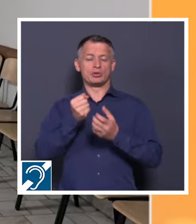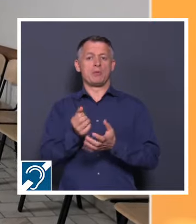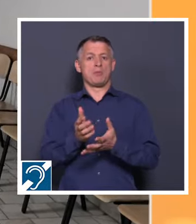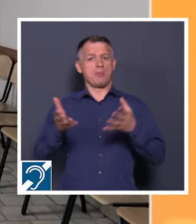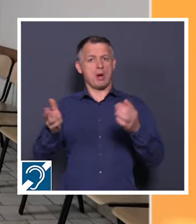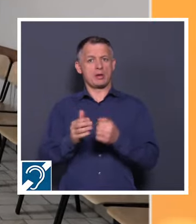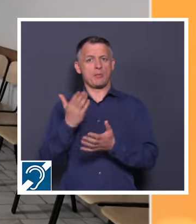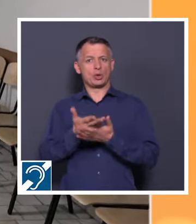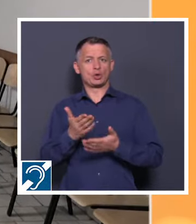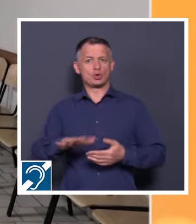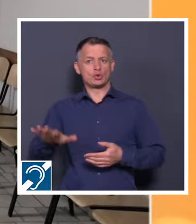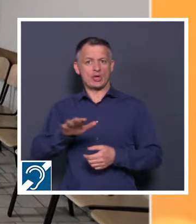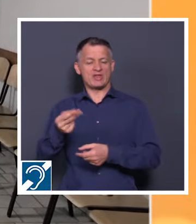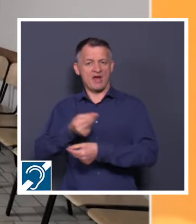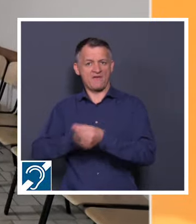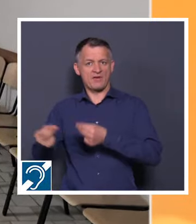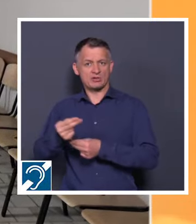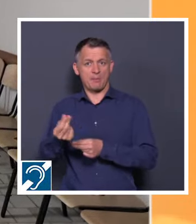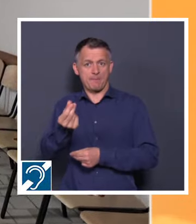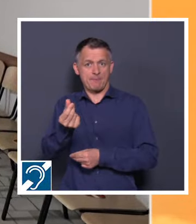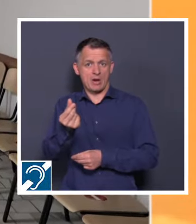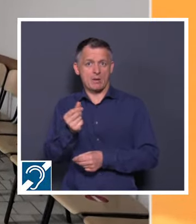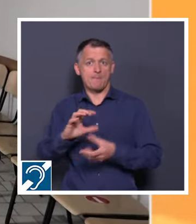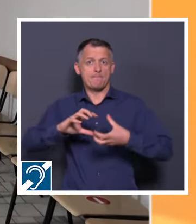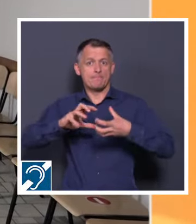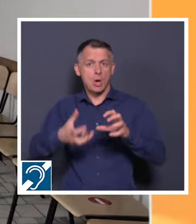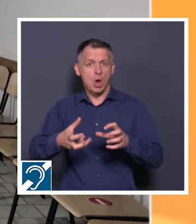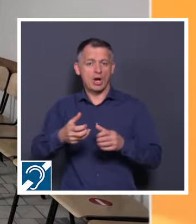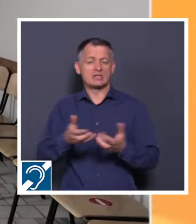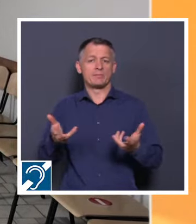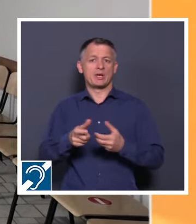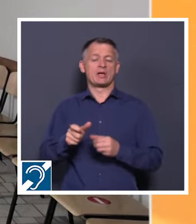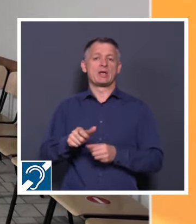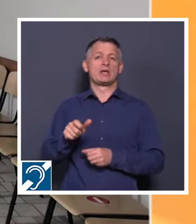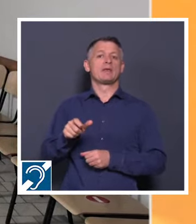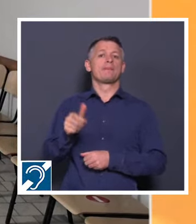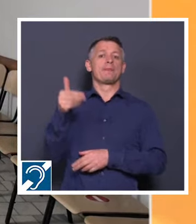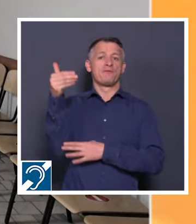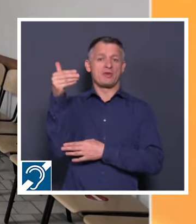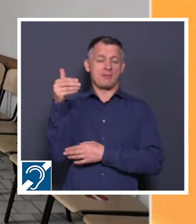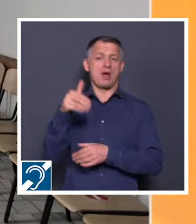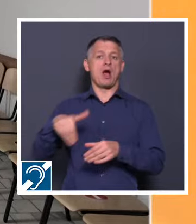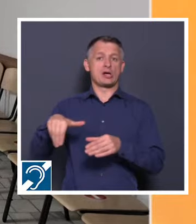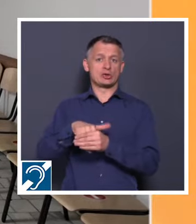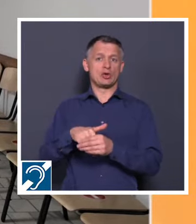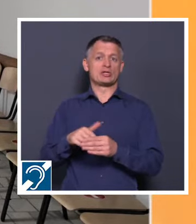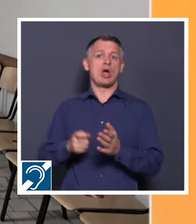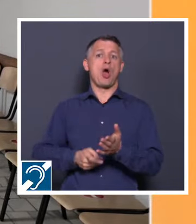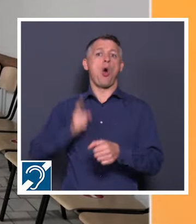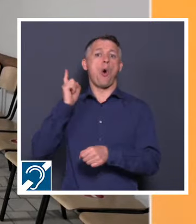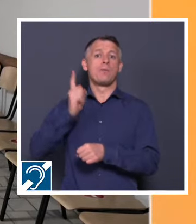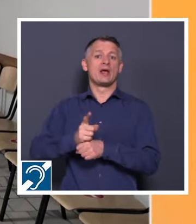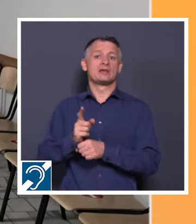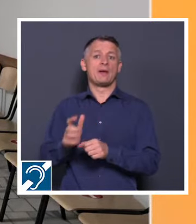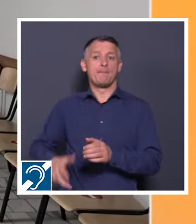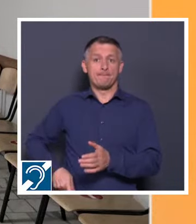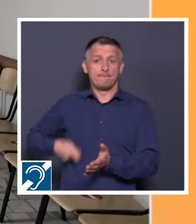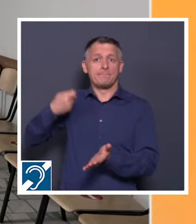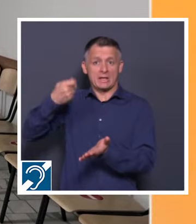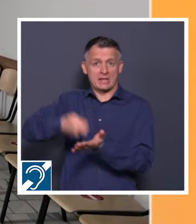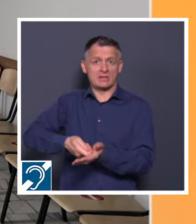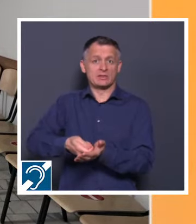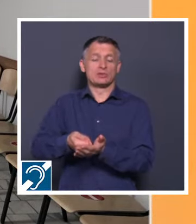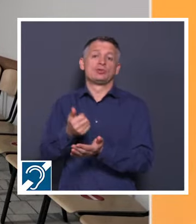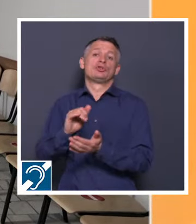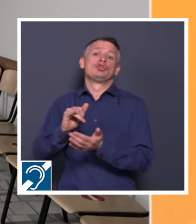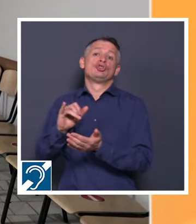pentru mediul de afaceri. Bani blocați pe care angajatorul este obligat să-i dea din buzunar și să-i